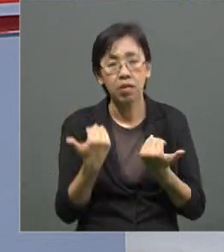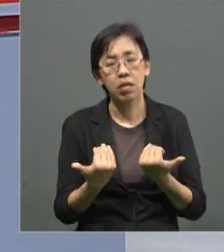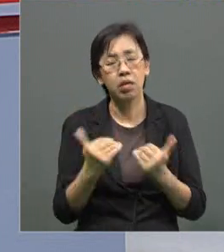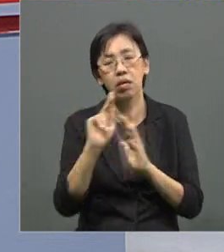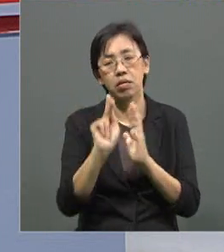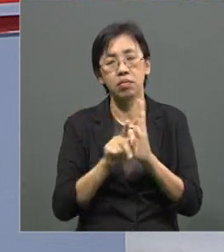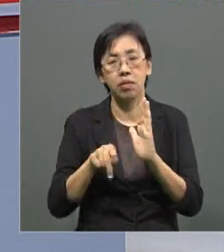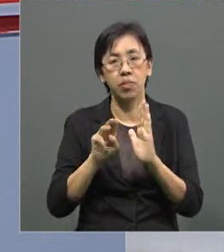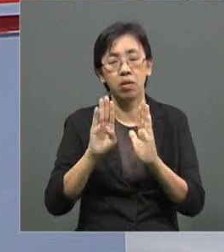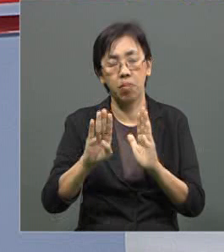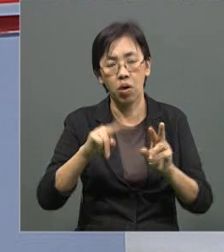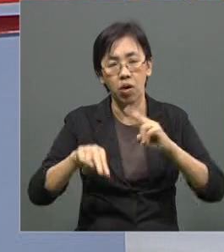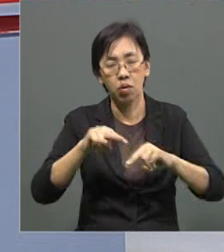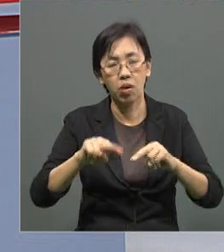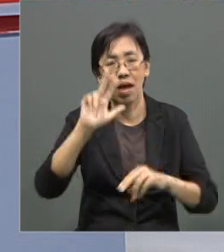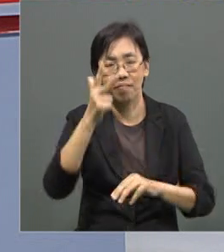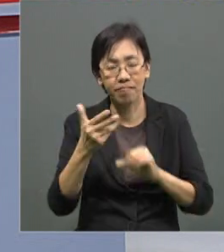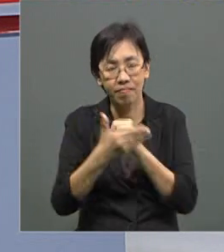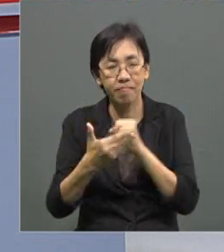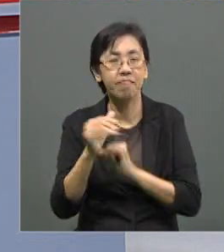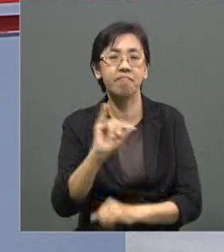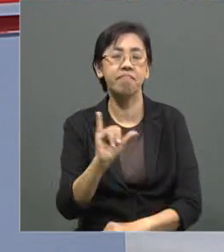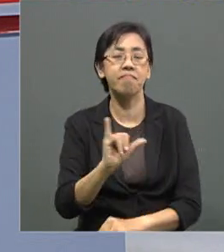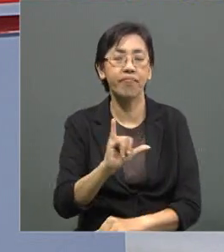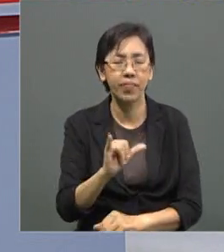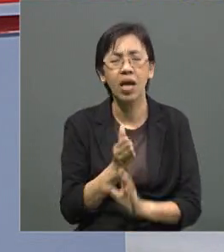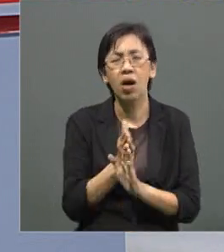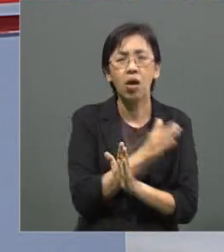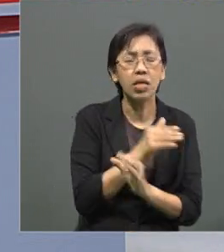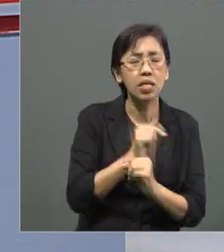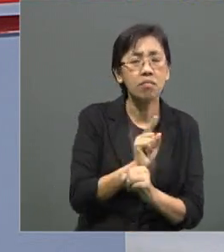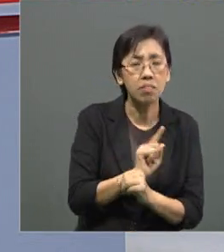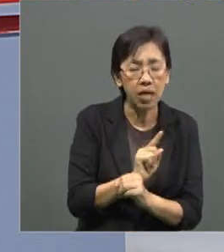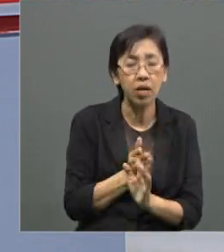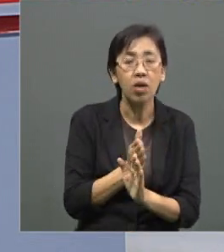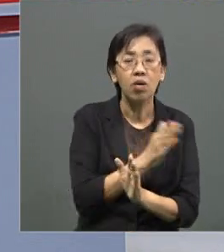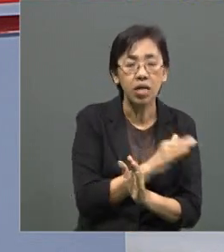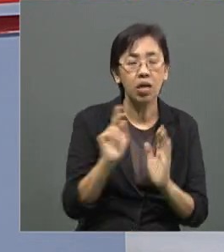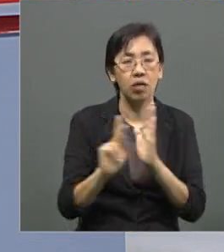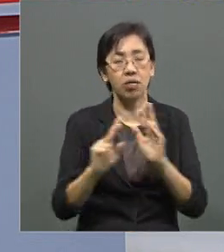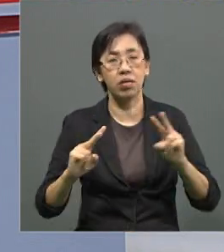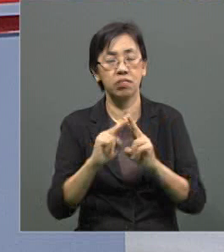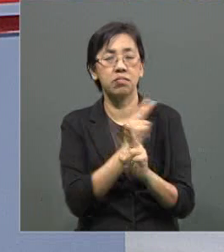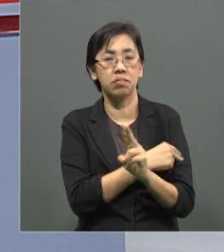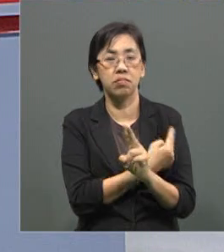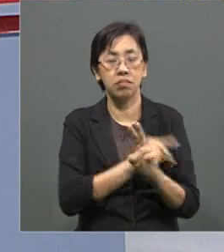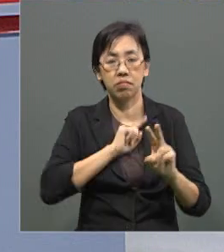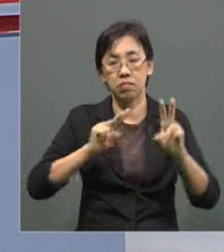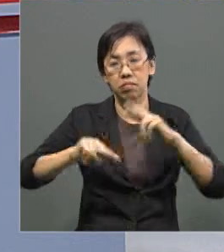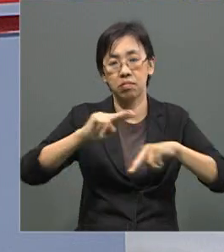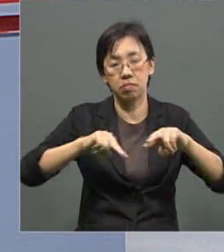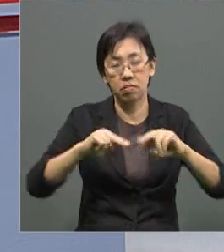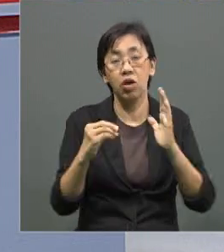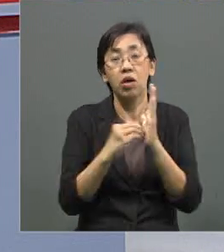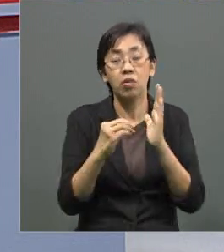พรบที่ควบคุมตัวนี้โดยตรงเลยนะฮะถามว่าที่ผ่านมาเราใช้อะไรเราใช้กฎกระทรวงของกระทรวงสาธารณสุขในส่วนของ